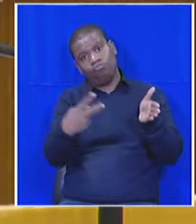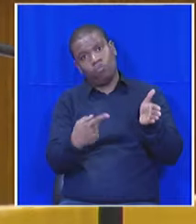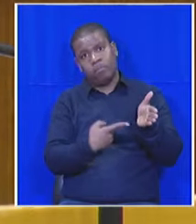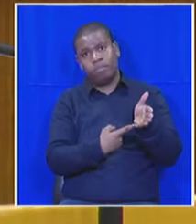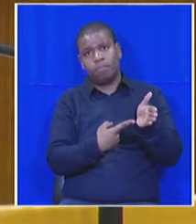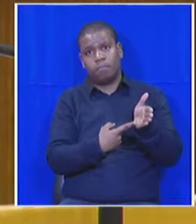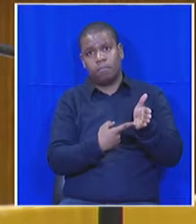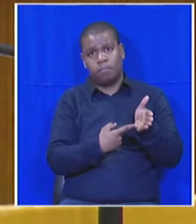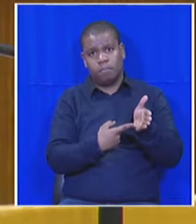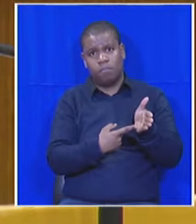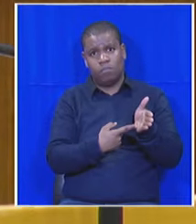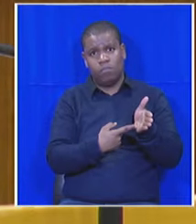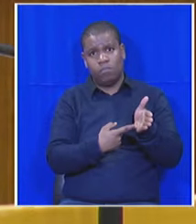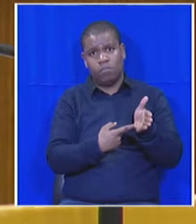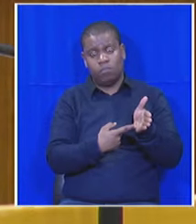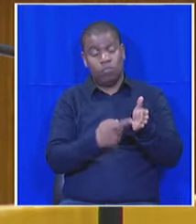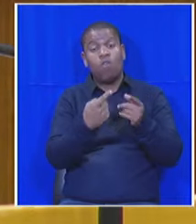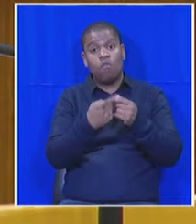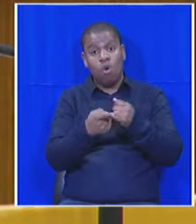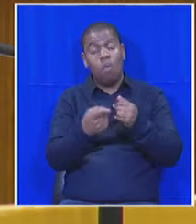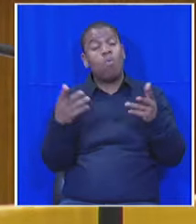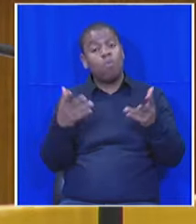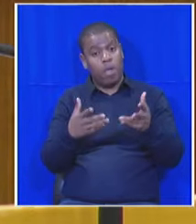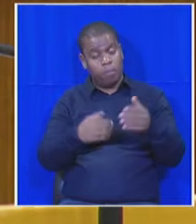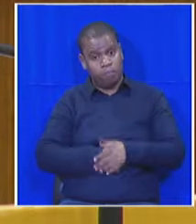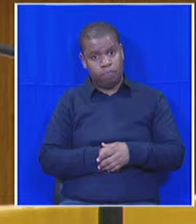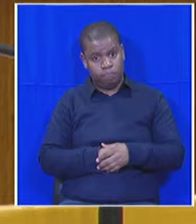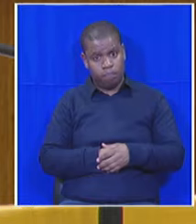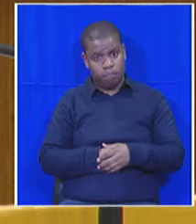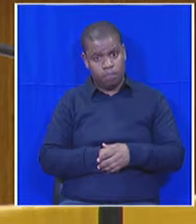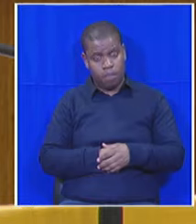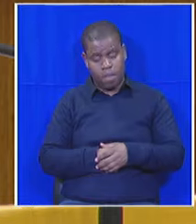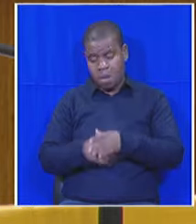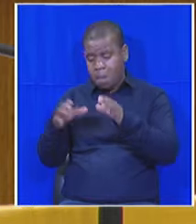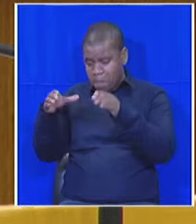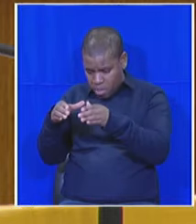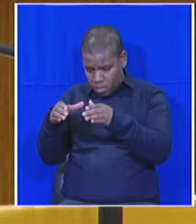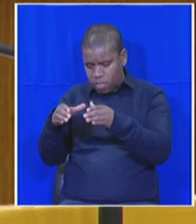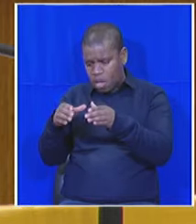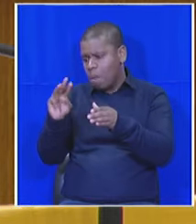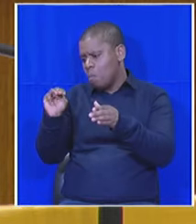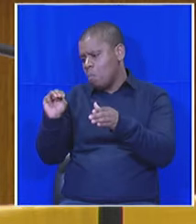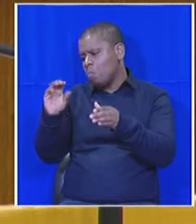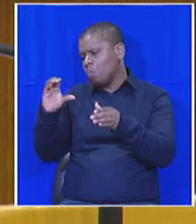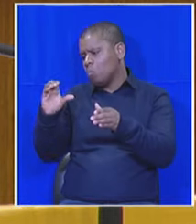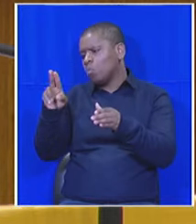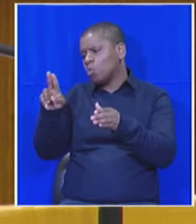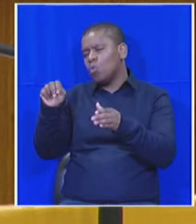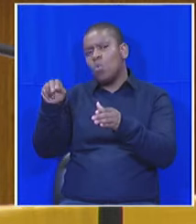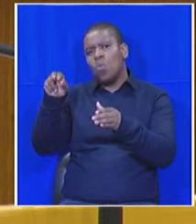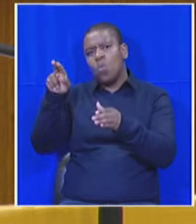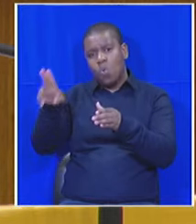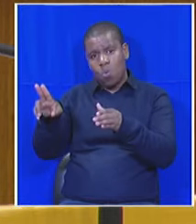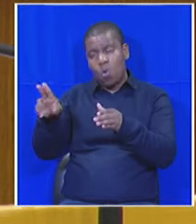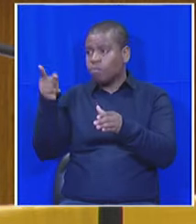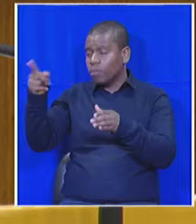wesivuno. Inkampani le yomndeni wakamchunu eFonlis kwaZulu Natal endaweni